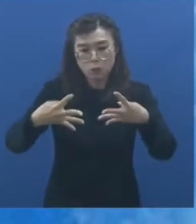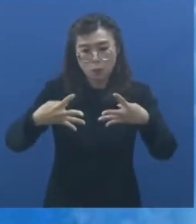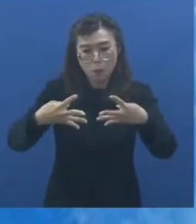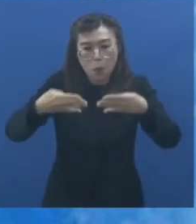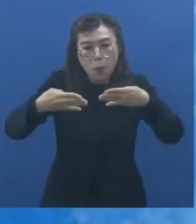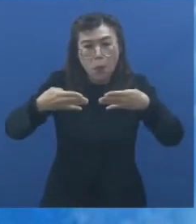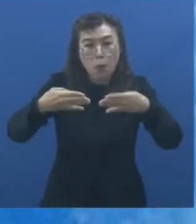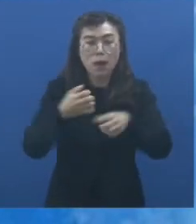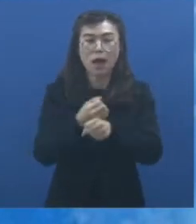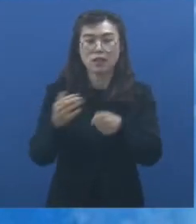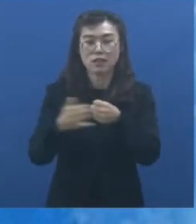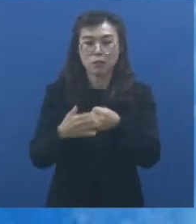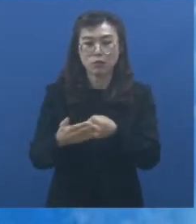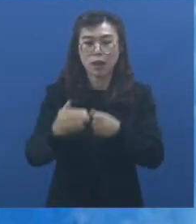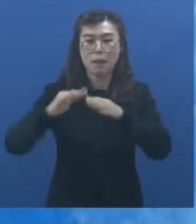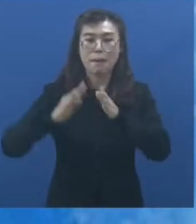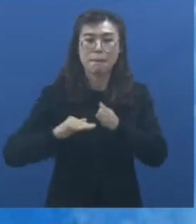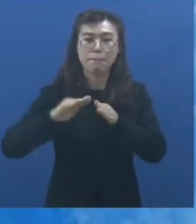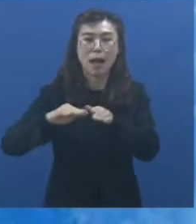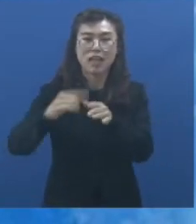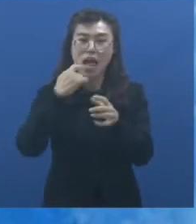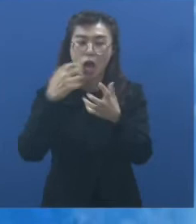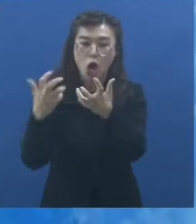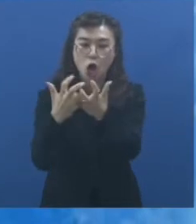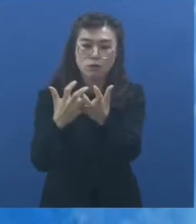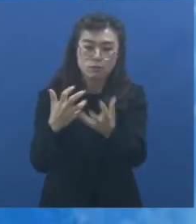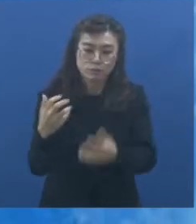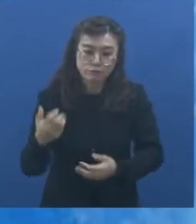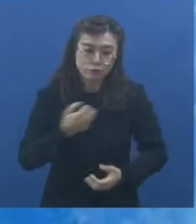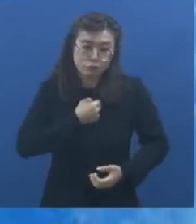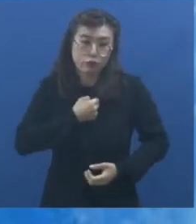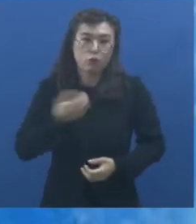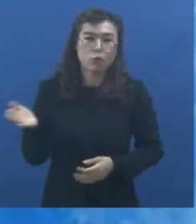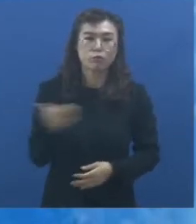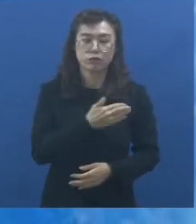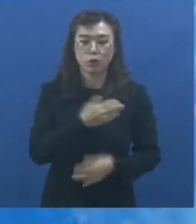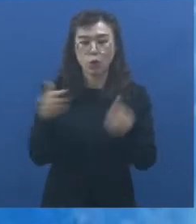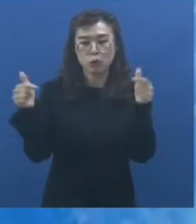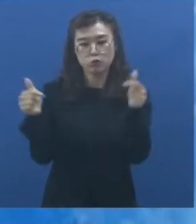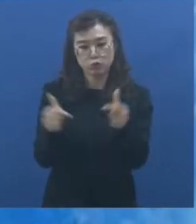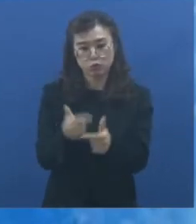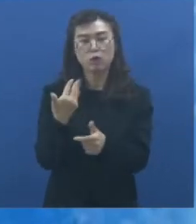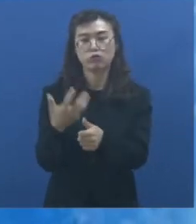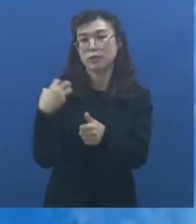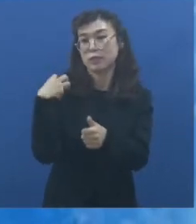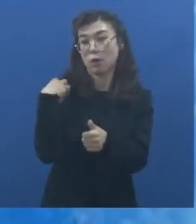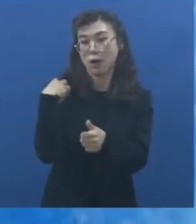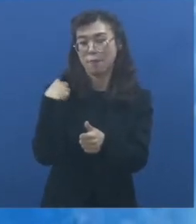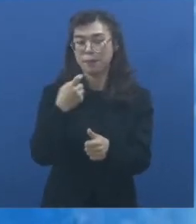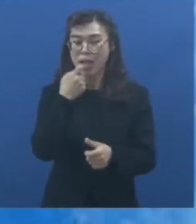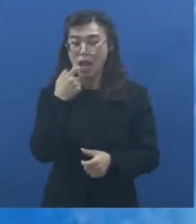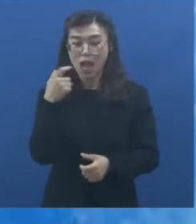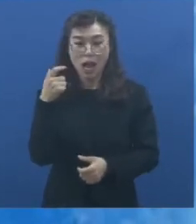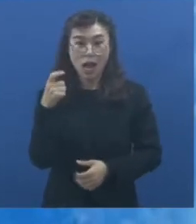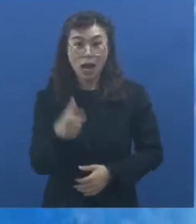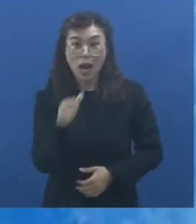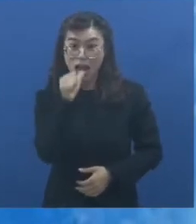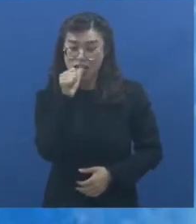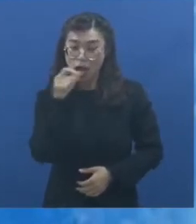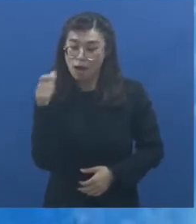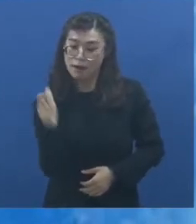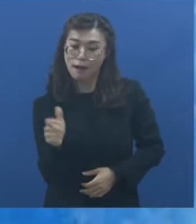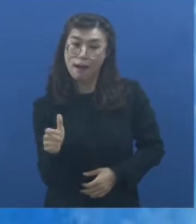앞부분에서 오는 충격을 완화시켜 주는 그런 역할도 하고 더 좀 헐씬 더 강한 철로 만들어서 바깥에서 오는